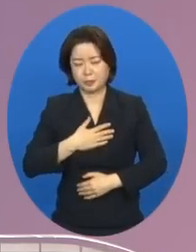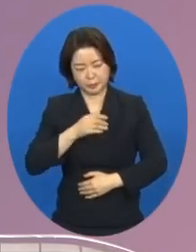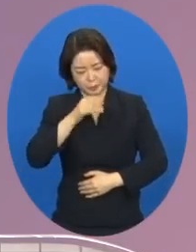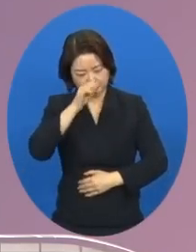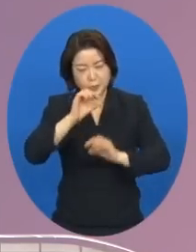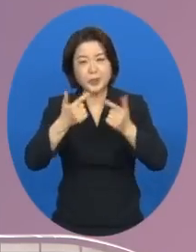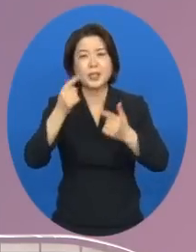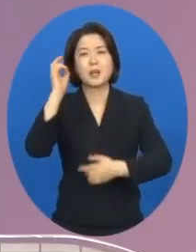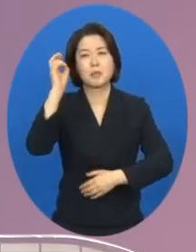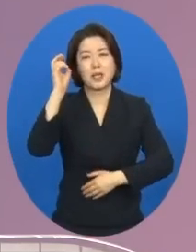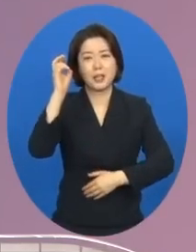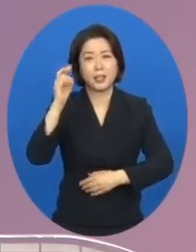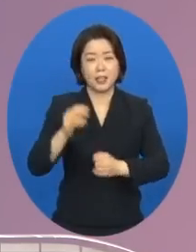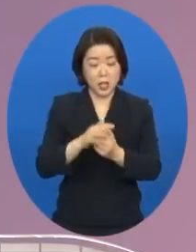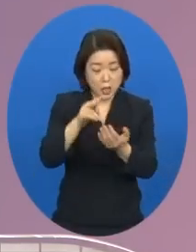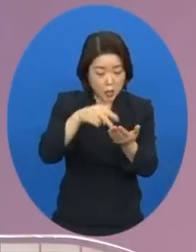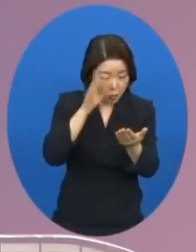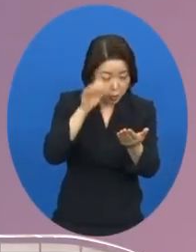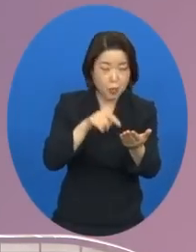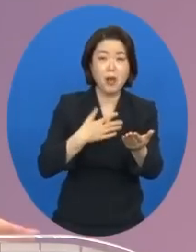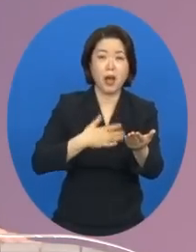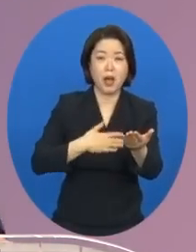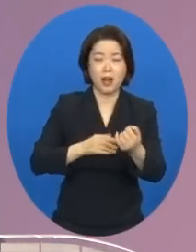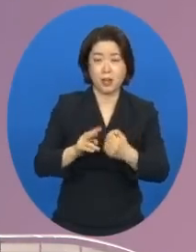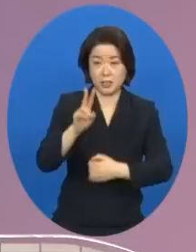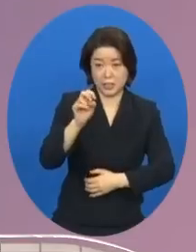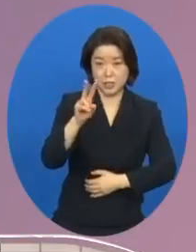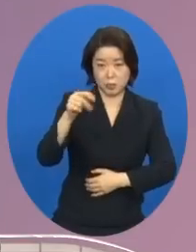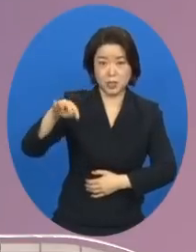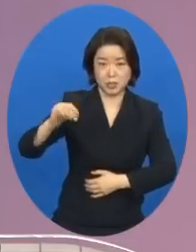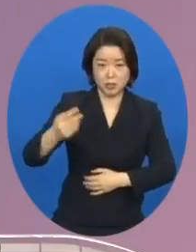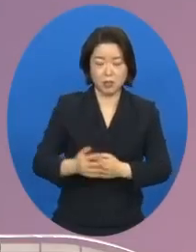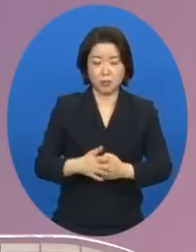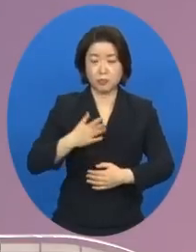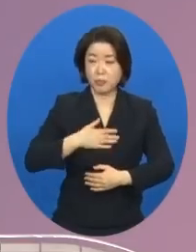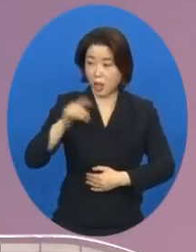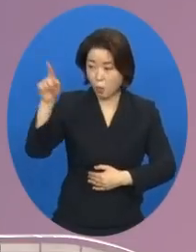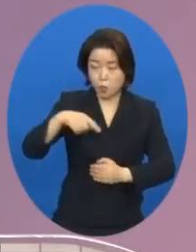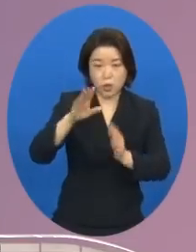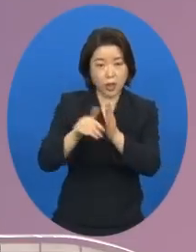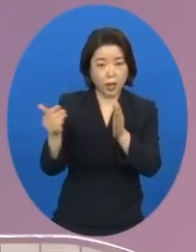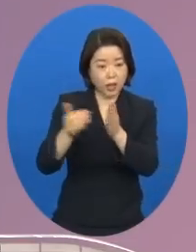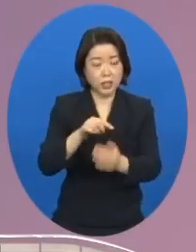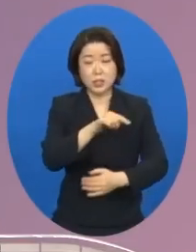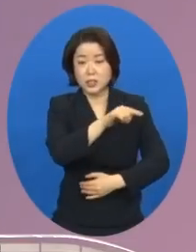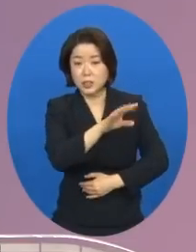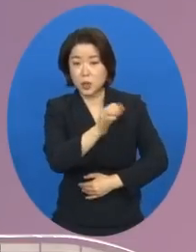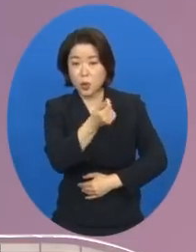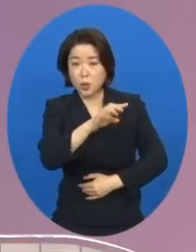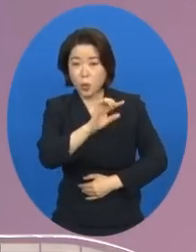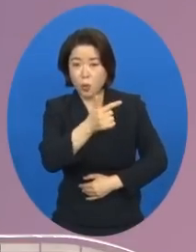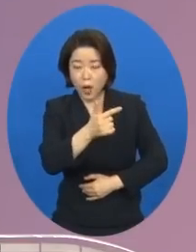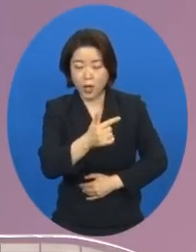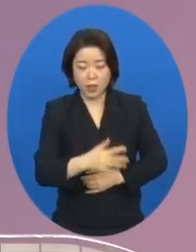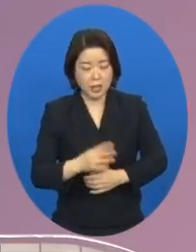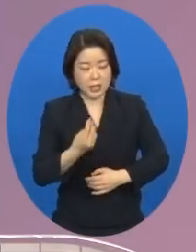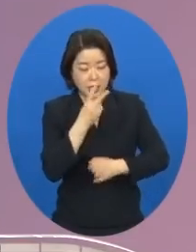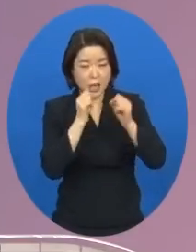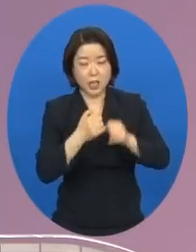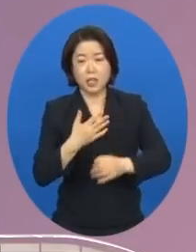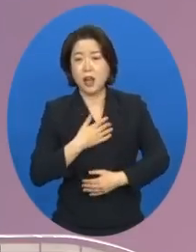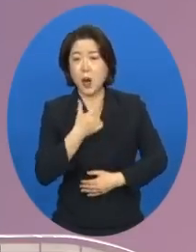같아요. 읽어보면 알죠. 22절에 내가 올 때까지 그가 살아있기를 내가 바란다고